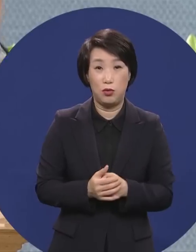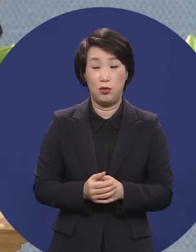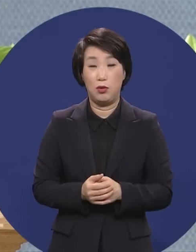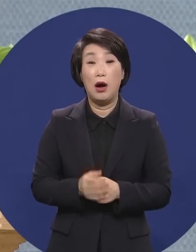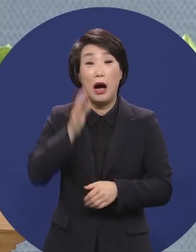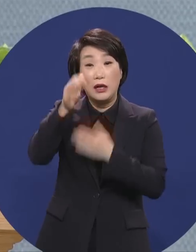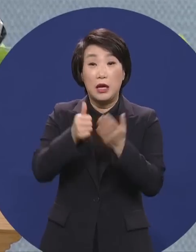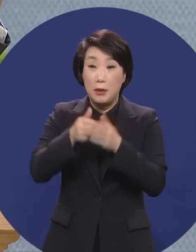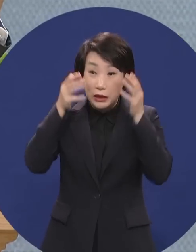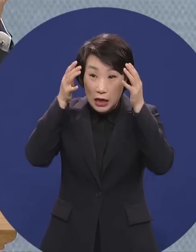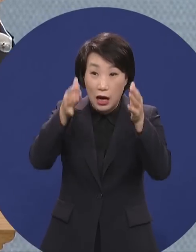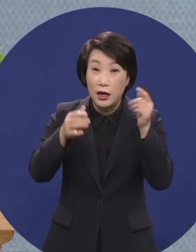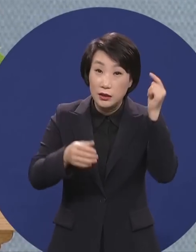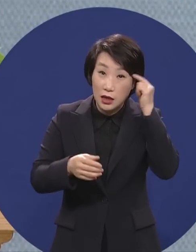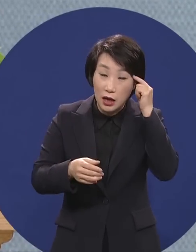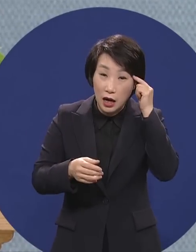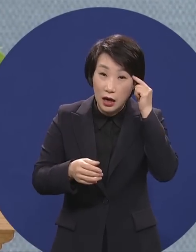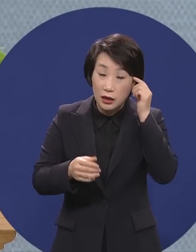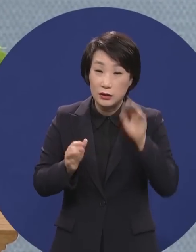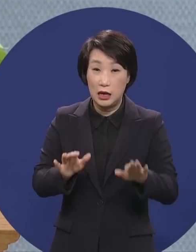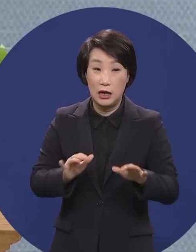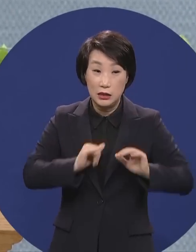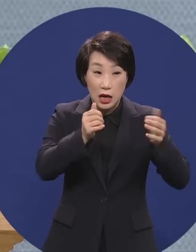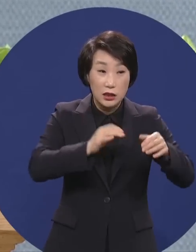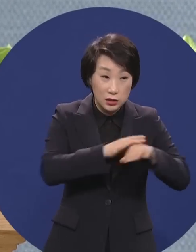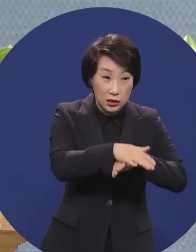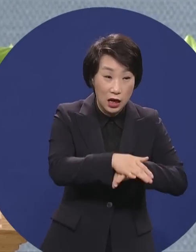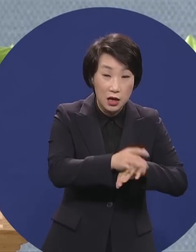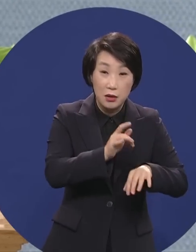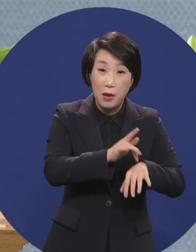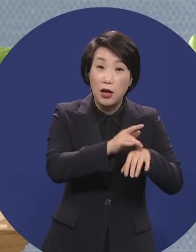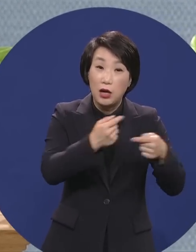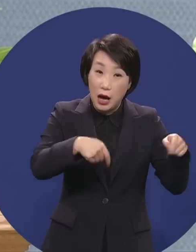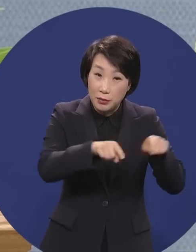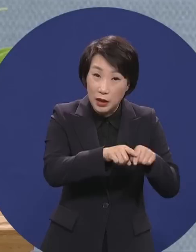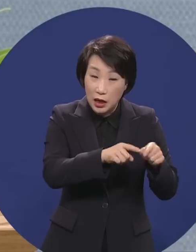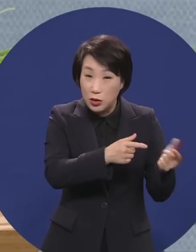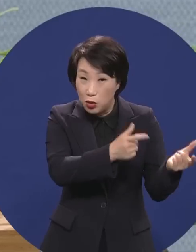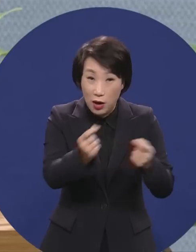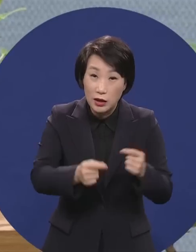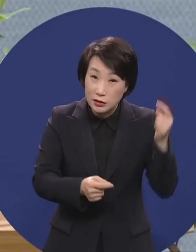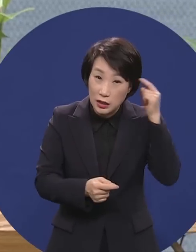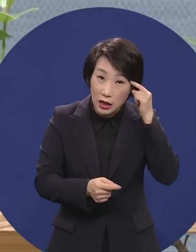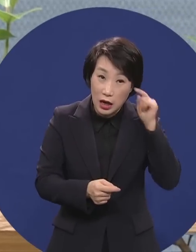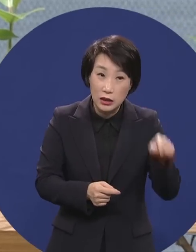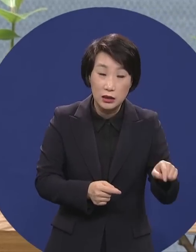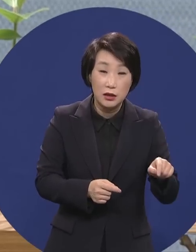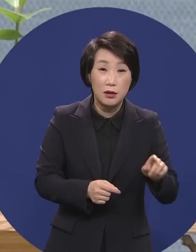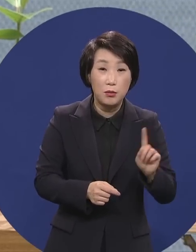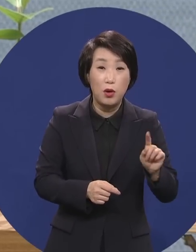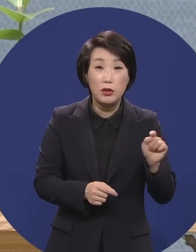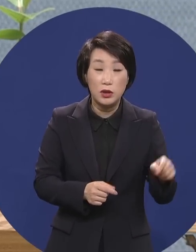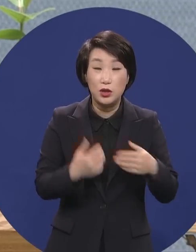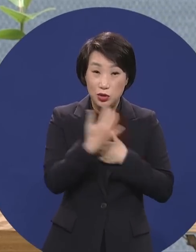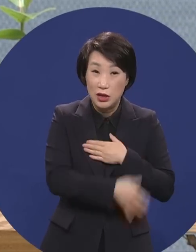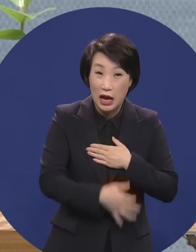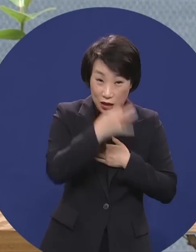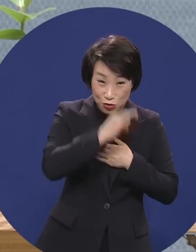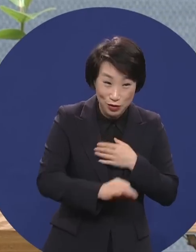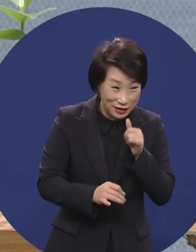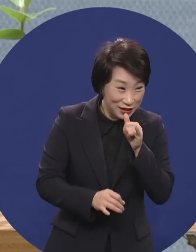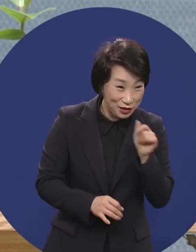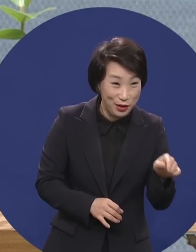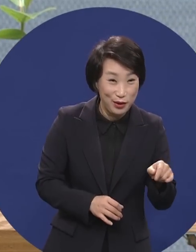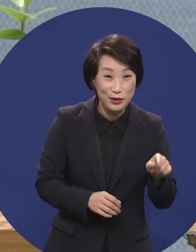하나님을 향한 생각을 세속적으로 마귀와 동일한 생각으로 거기는 반드시 육신의 유익이